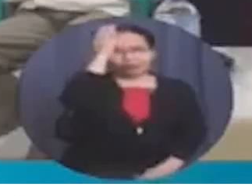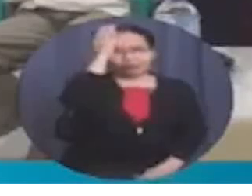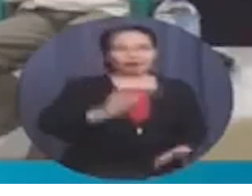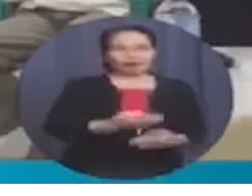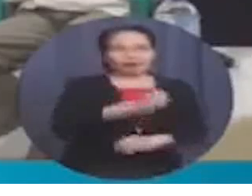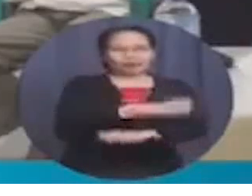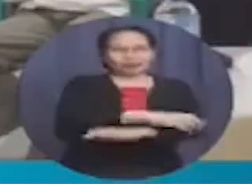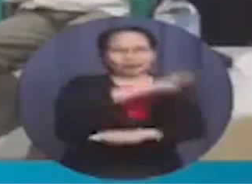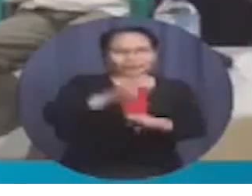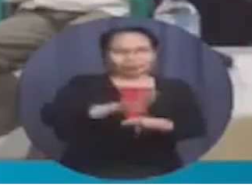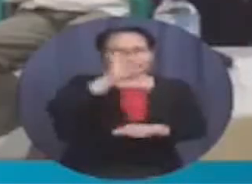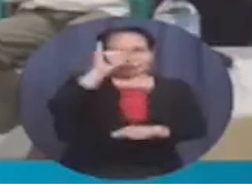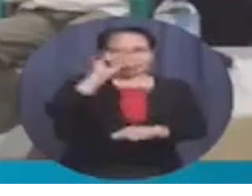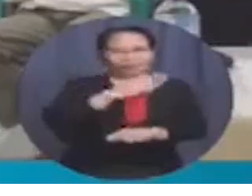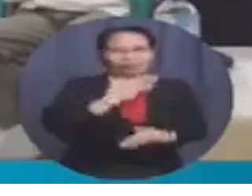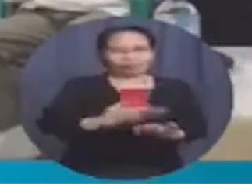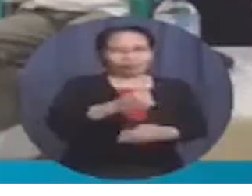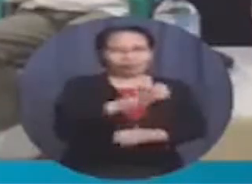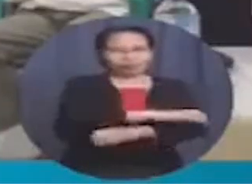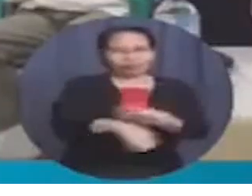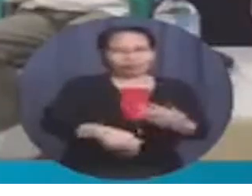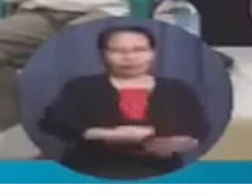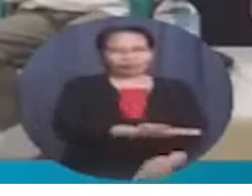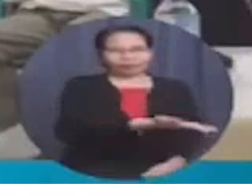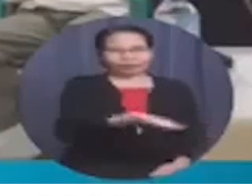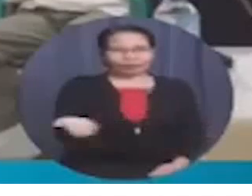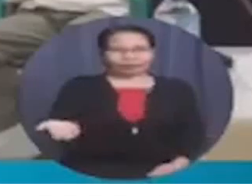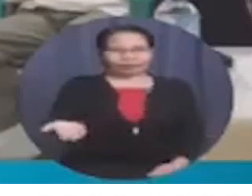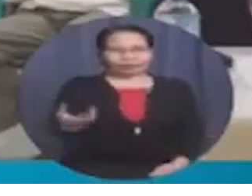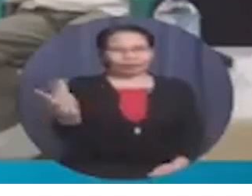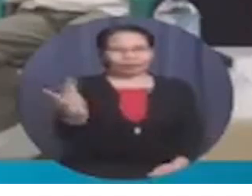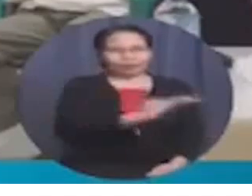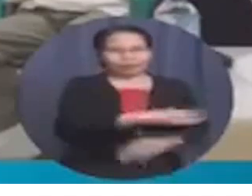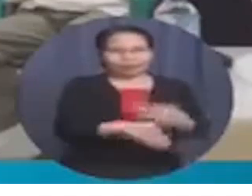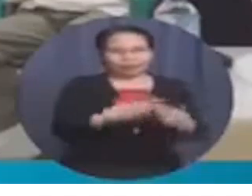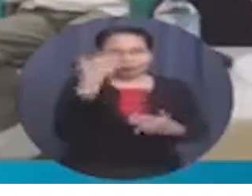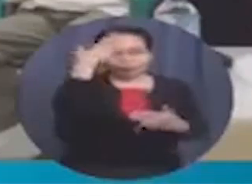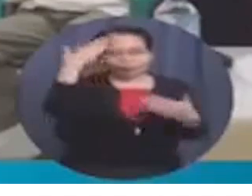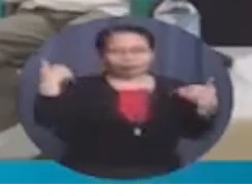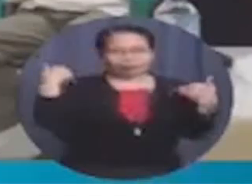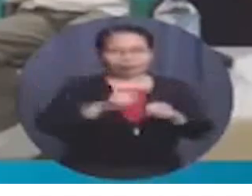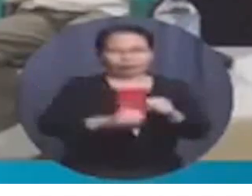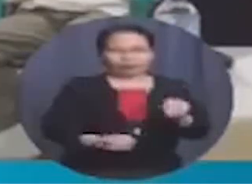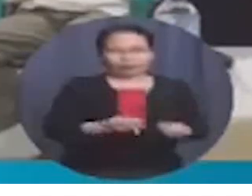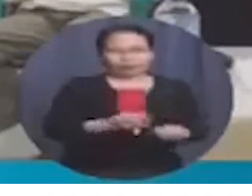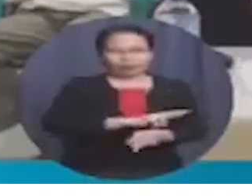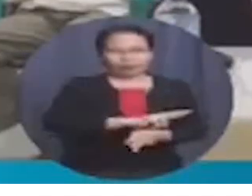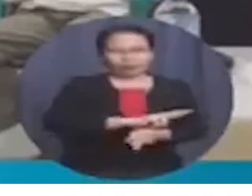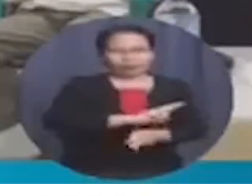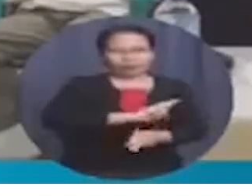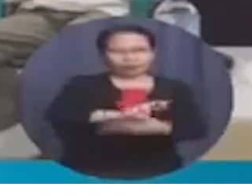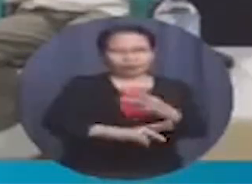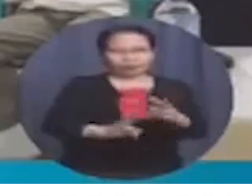Magandang gabi po, Brother Eli, at magandang gabi po sa inyong lahat. We all know that there are so many religions